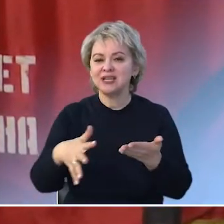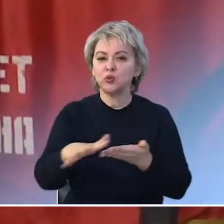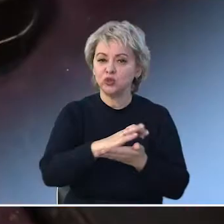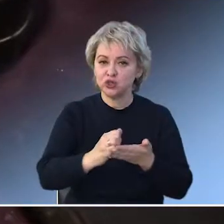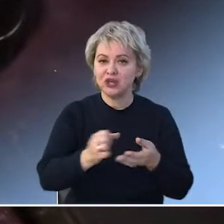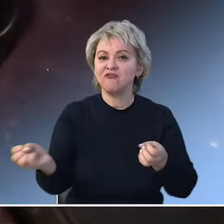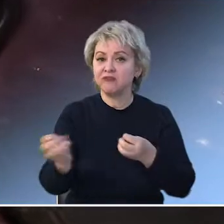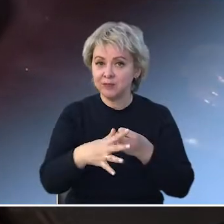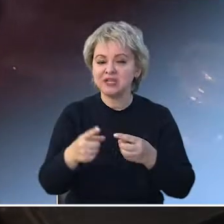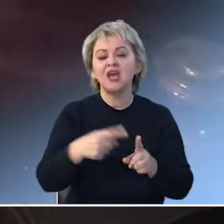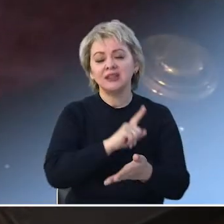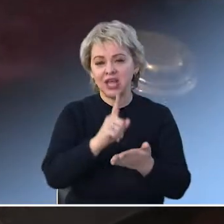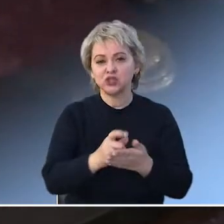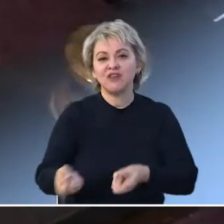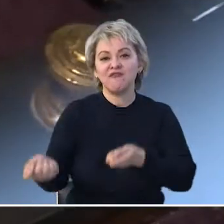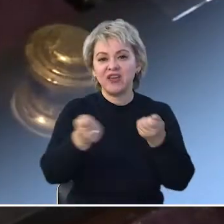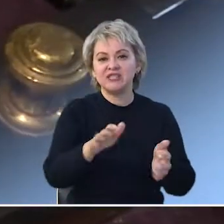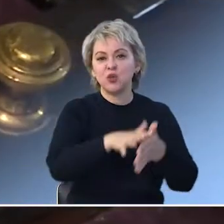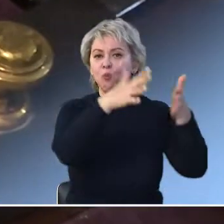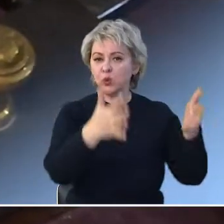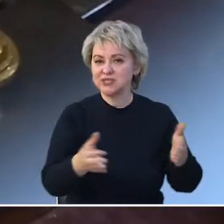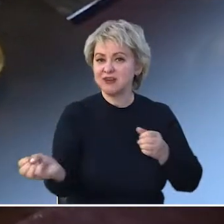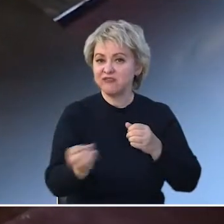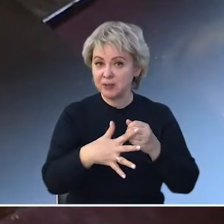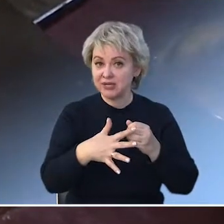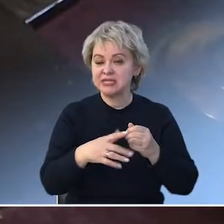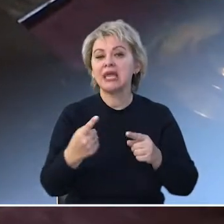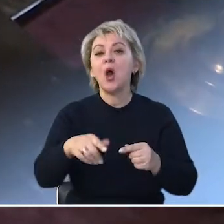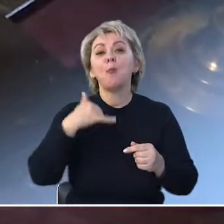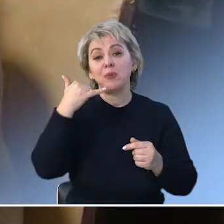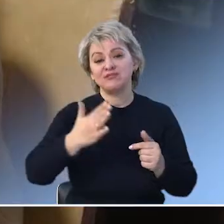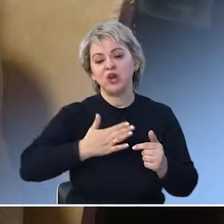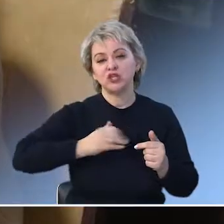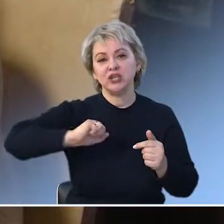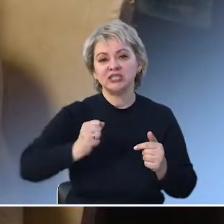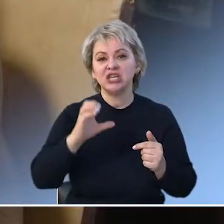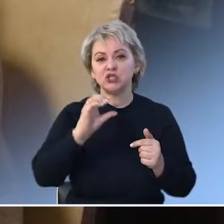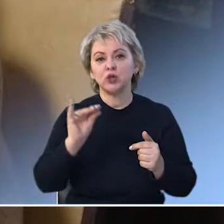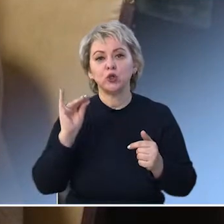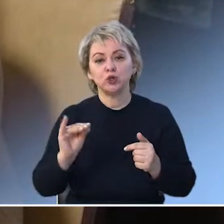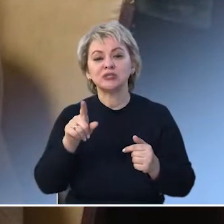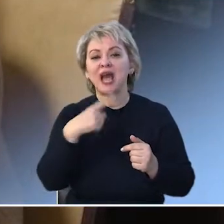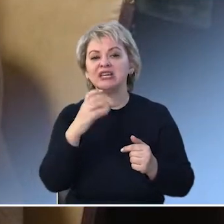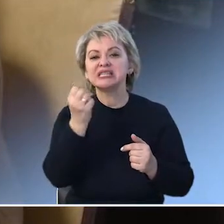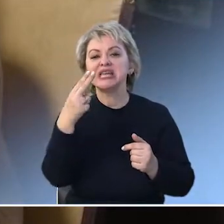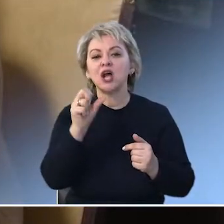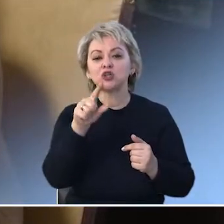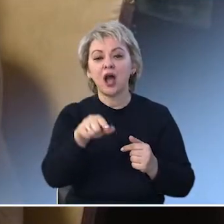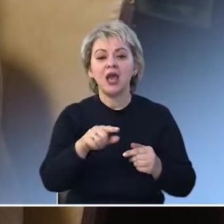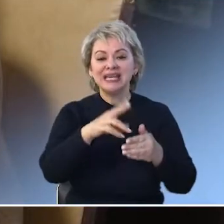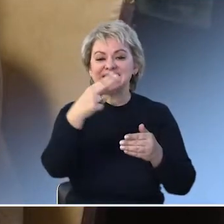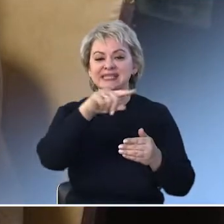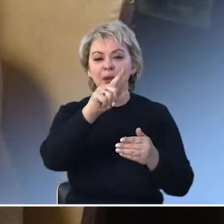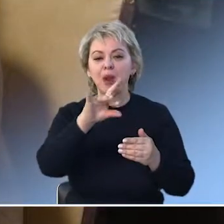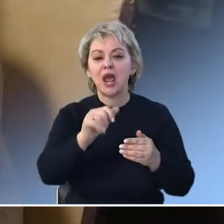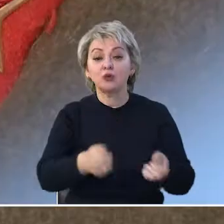из здания и уничтожению. То есть все это должны были вывести на свалку. Вот. И позвонил мой друг Сергей Юрьевич Белорудов, говорит: «Саша, выкидают